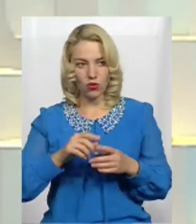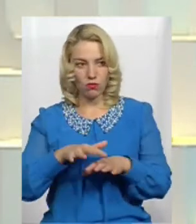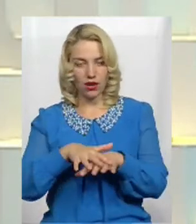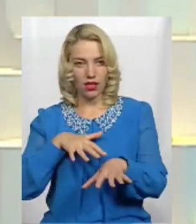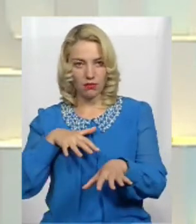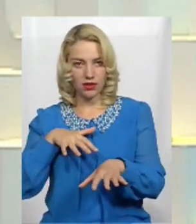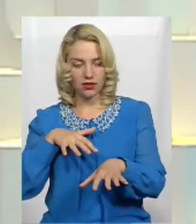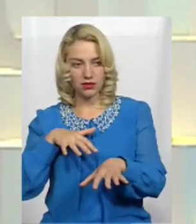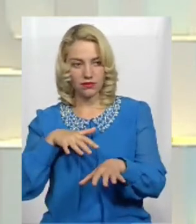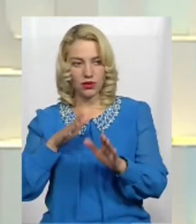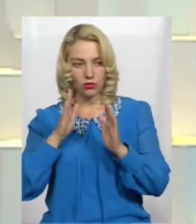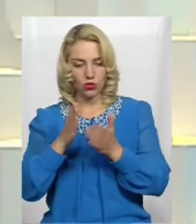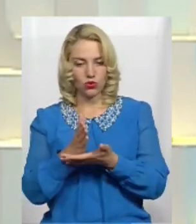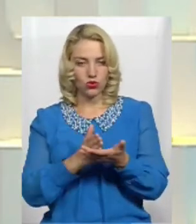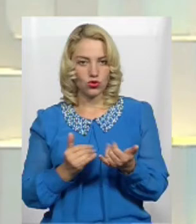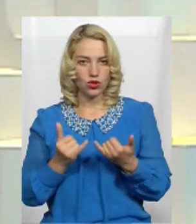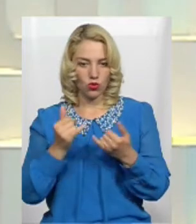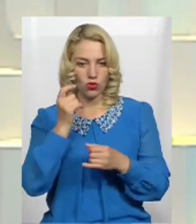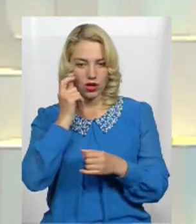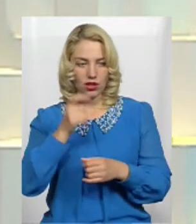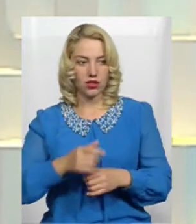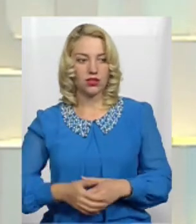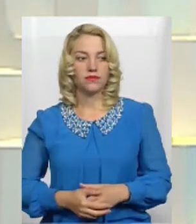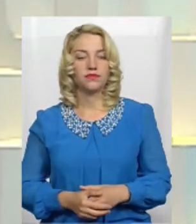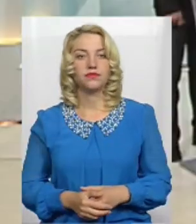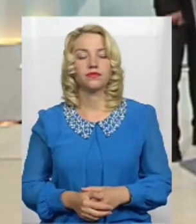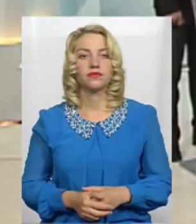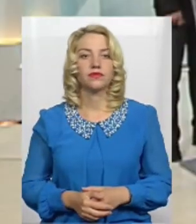парламент, буду служити Україні і українцям.